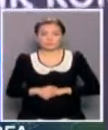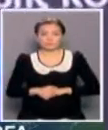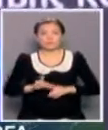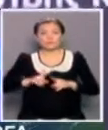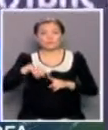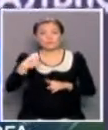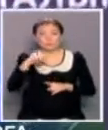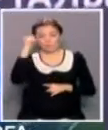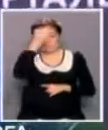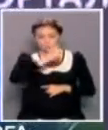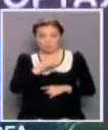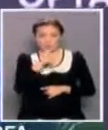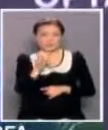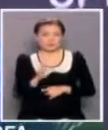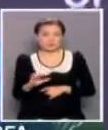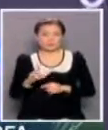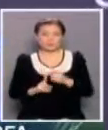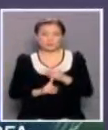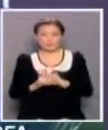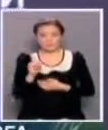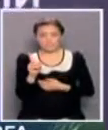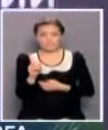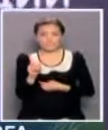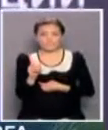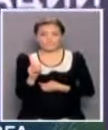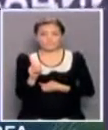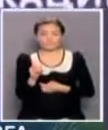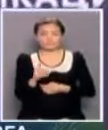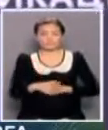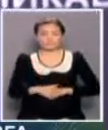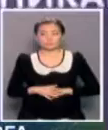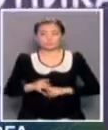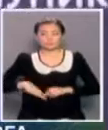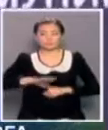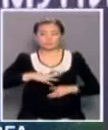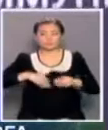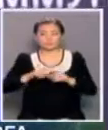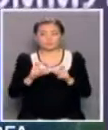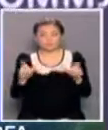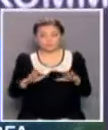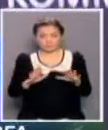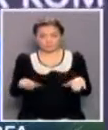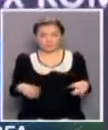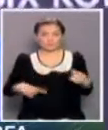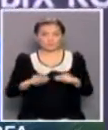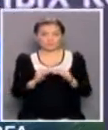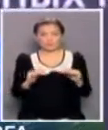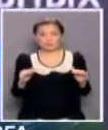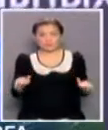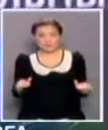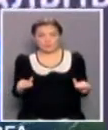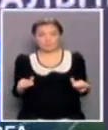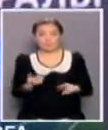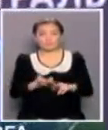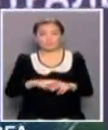келесі жылдың 40 айынан бастап, Құдай қаласа, еліміздің барлық мектептерінде біздің бүлдіршіндеріміз